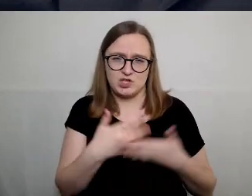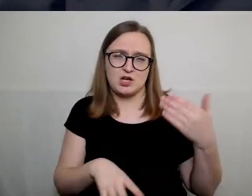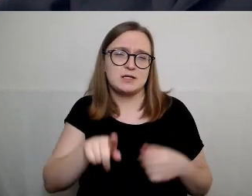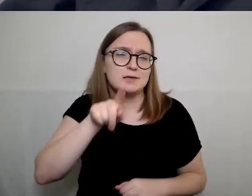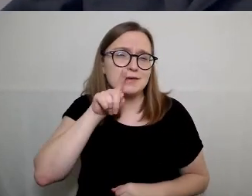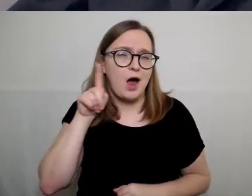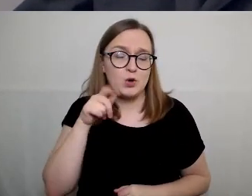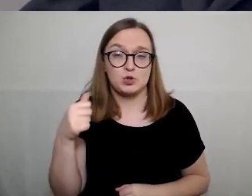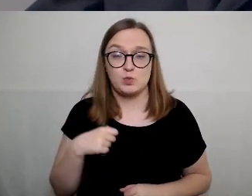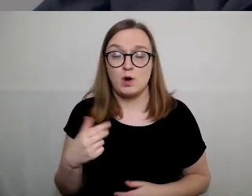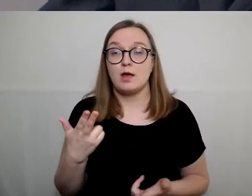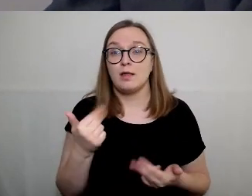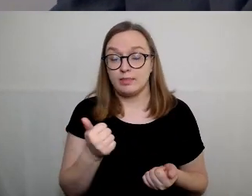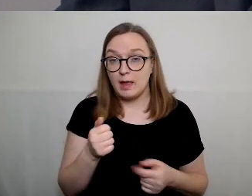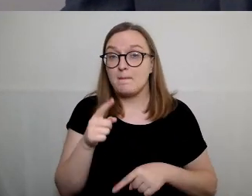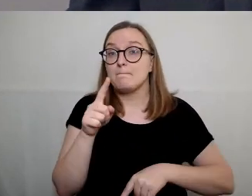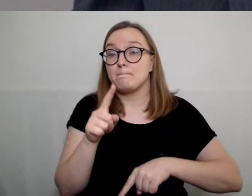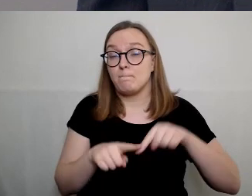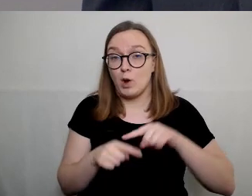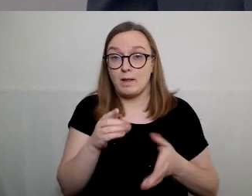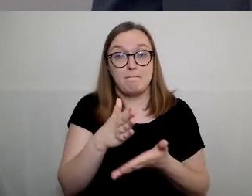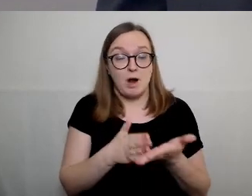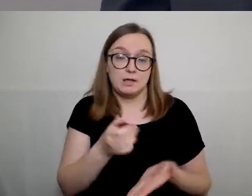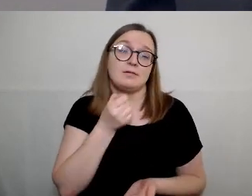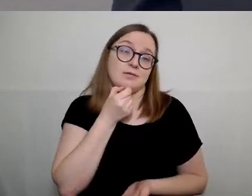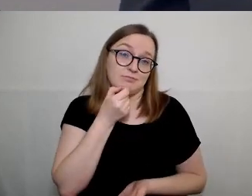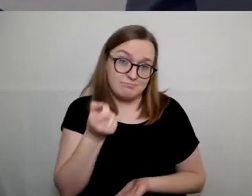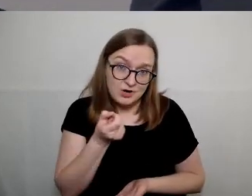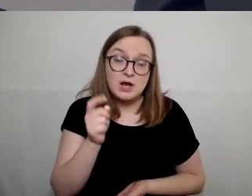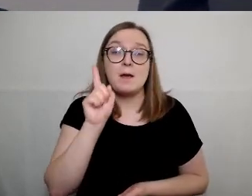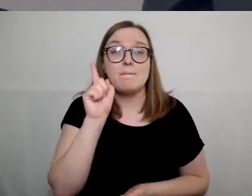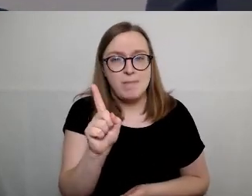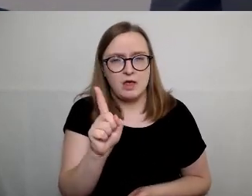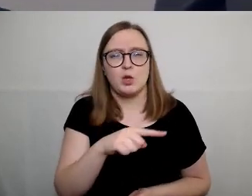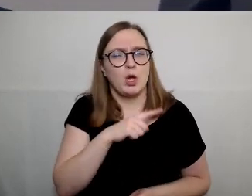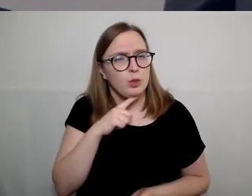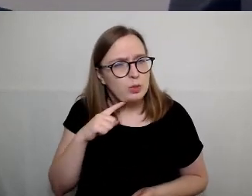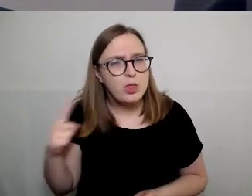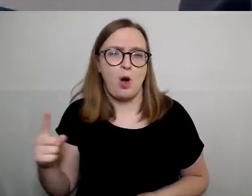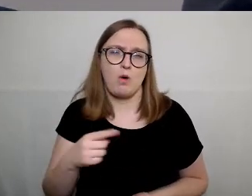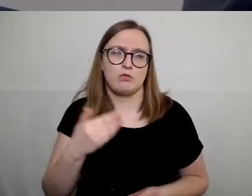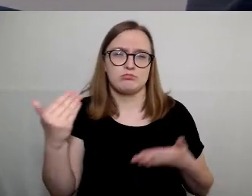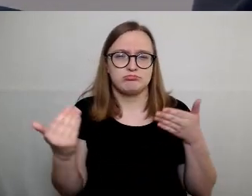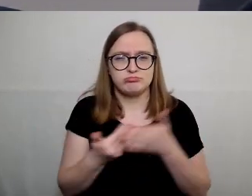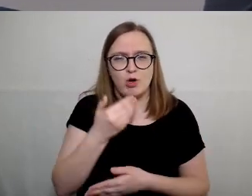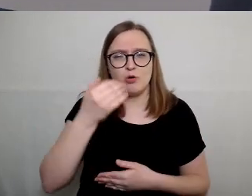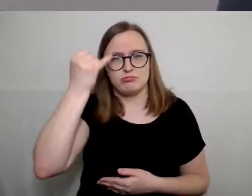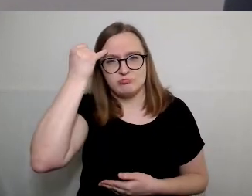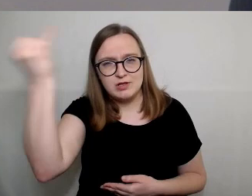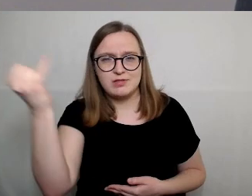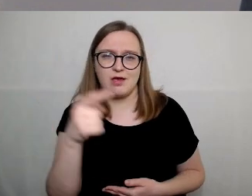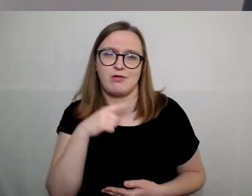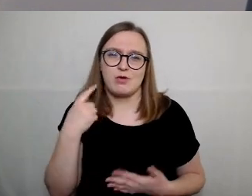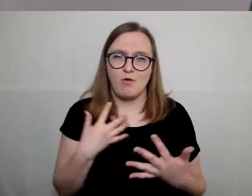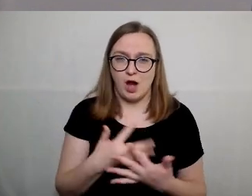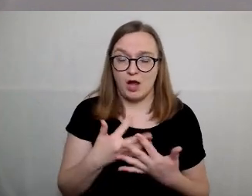Neturim galbūt politinės patirties, bet iš tiesų ateinam su naujomis idėjomis, su jaunatvišku užsidegimu. Mūsų sąrašai yra studentų,